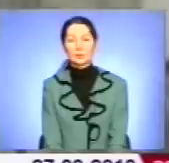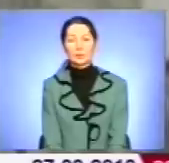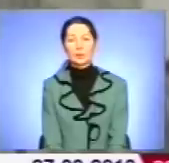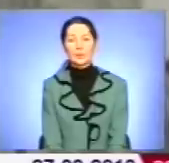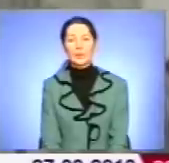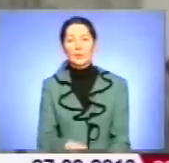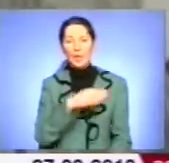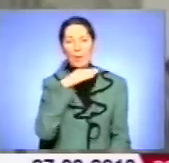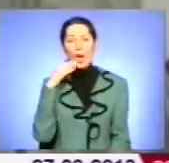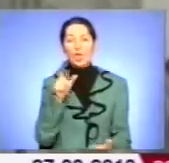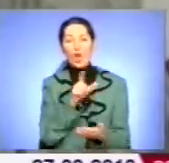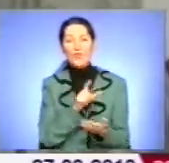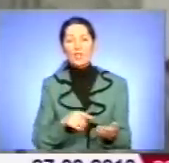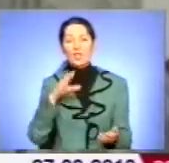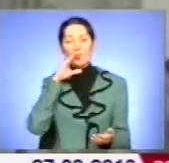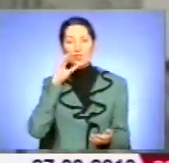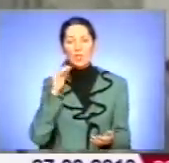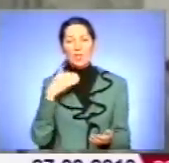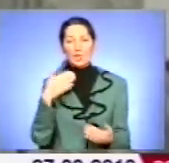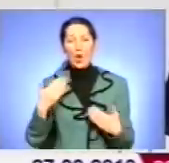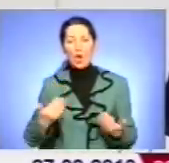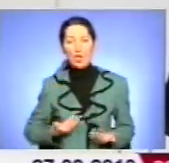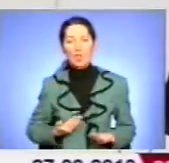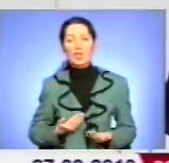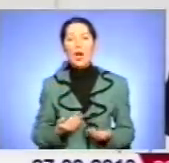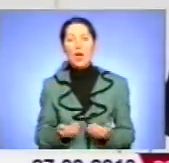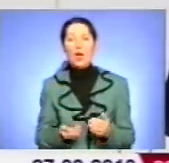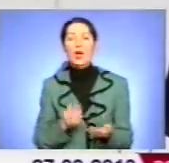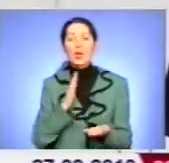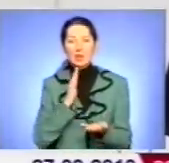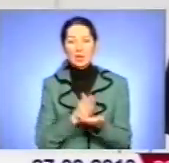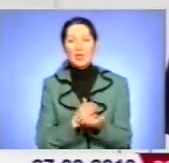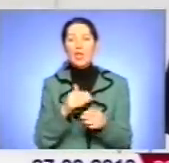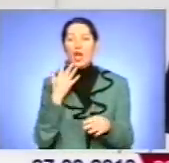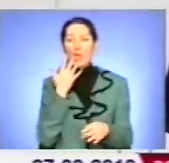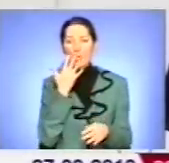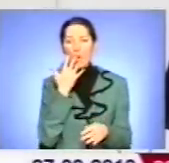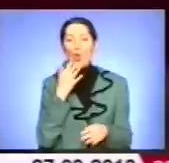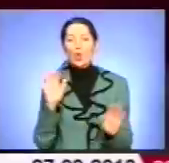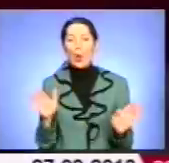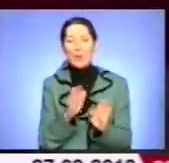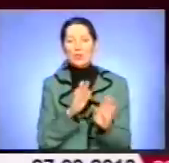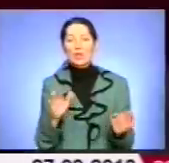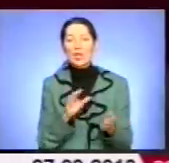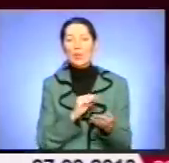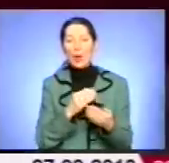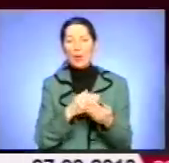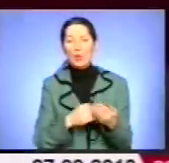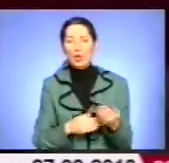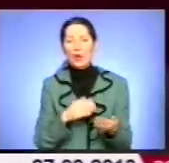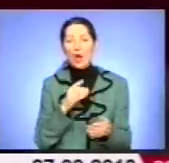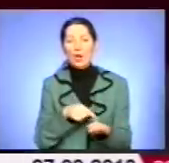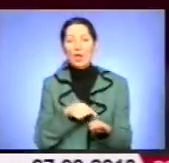Чимало віршів Шевченка ще за його життя перейшли в народно-пісенний репертуар. Вони знайшли відгук у серцях наших